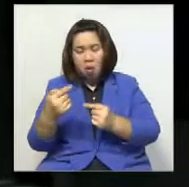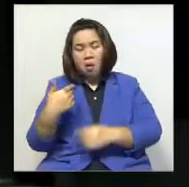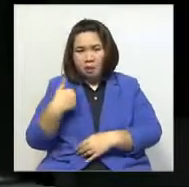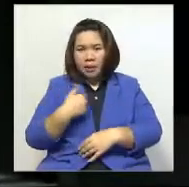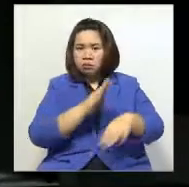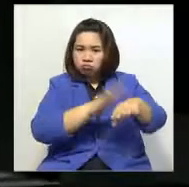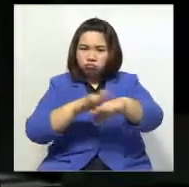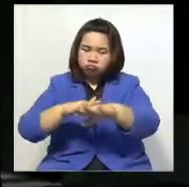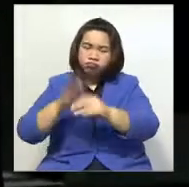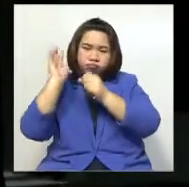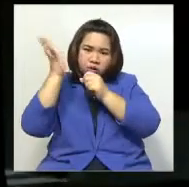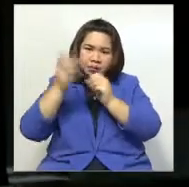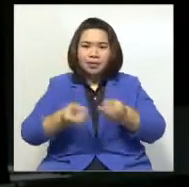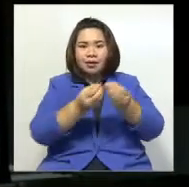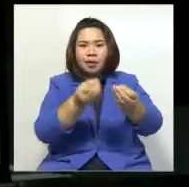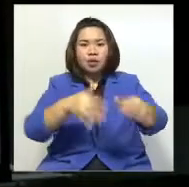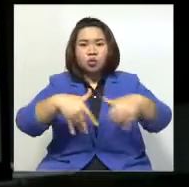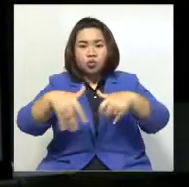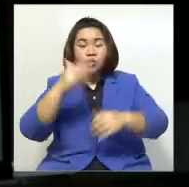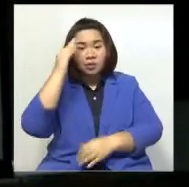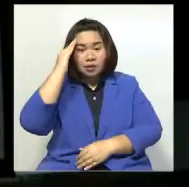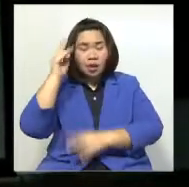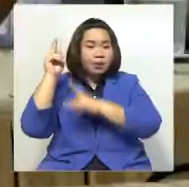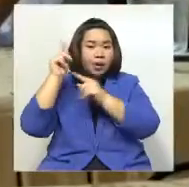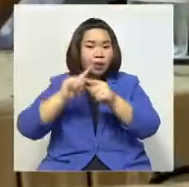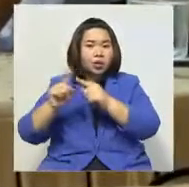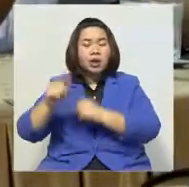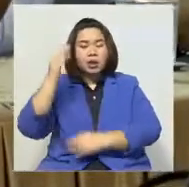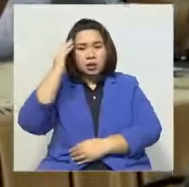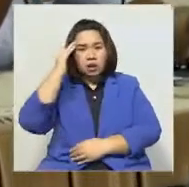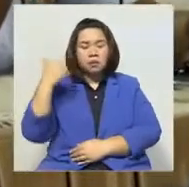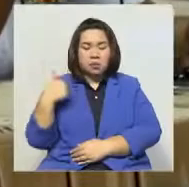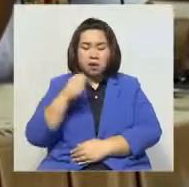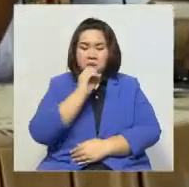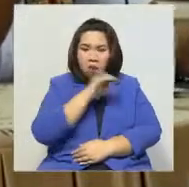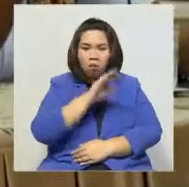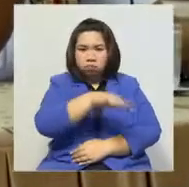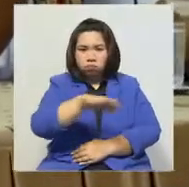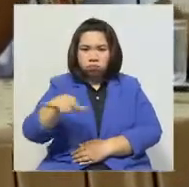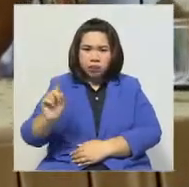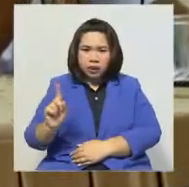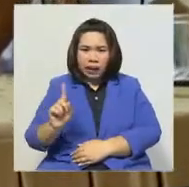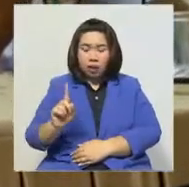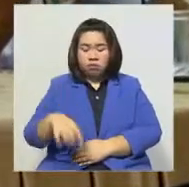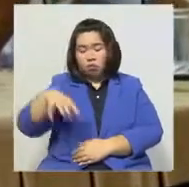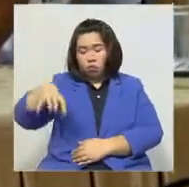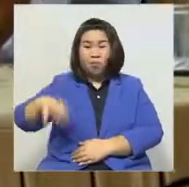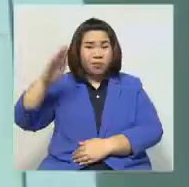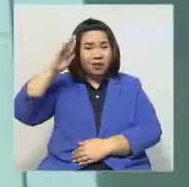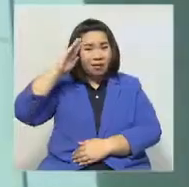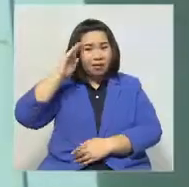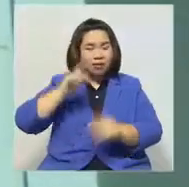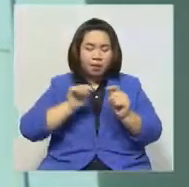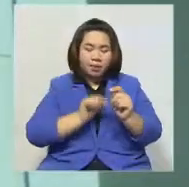ออกเตือนประกาศประชาชนผ่านหน่วยงานทุกพื้นที่และสื่อทุกแขนงครับพร้อมได้มีการกำชับหน่วยงานที่เกี่ยวข้องหน่วยงานความมั่นคงและอำเภอเ